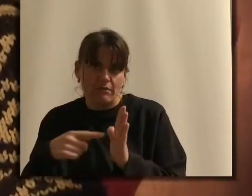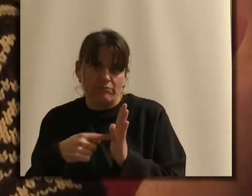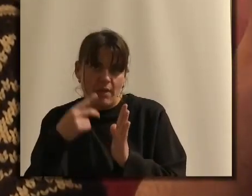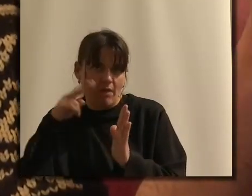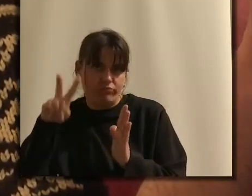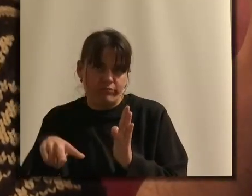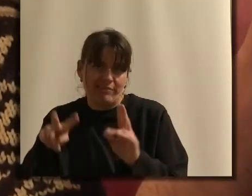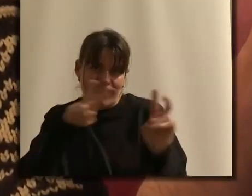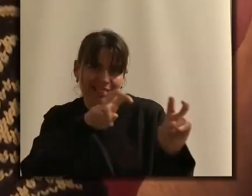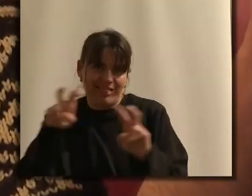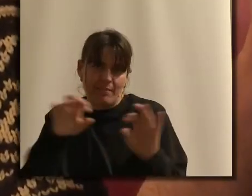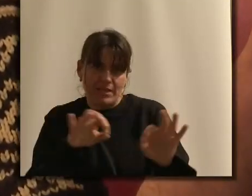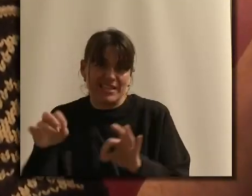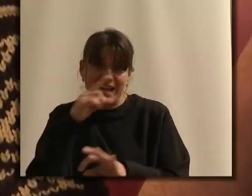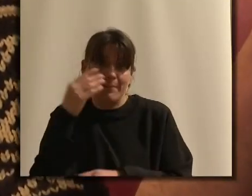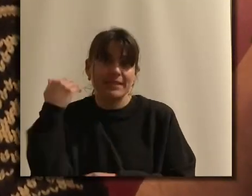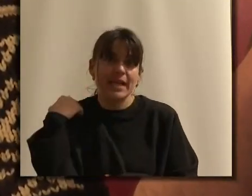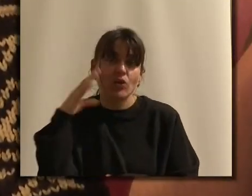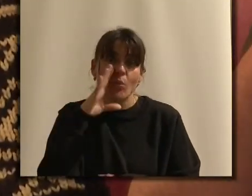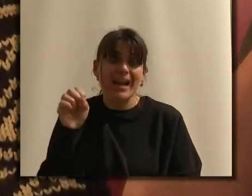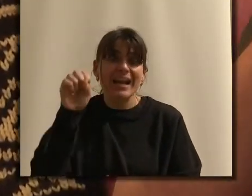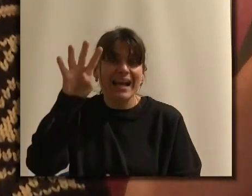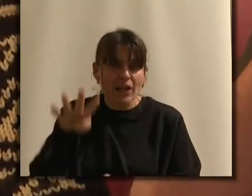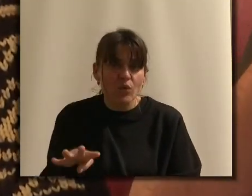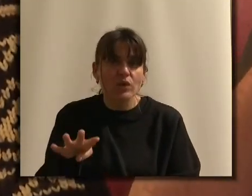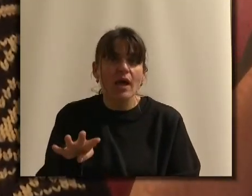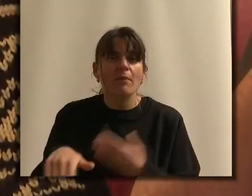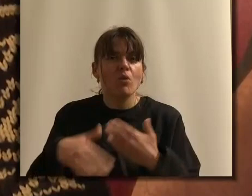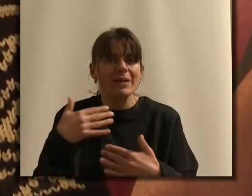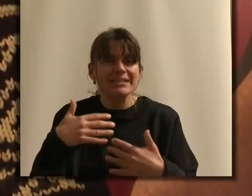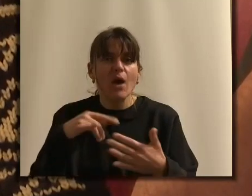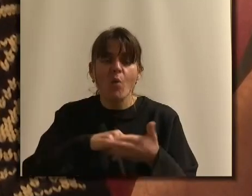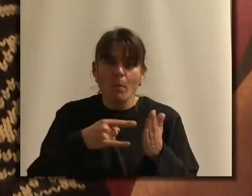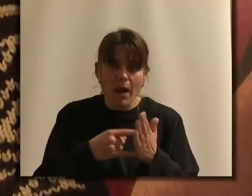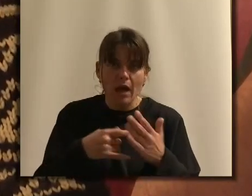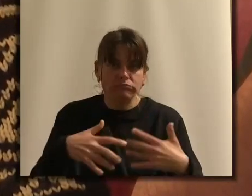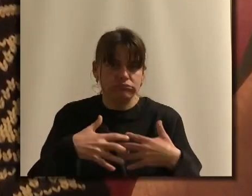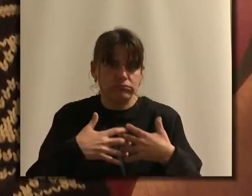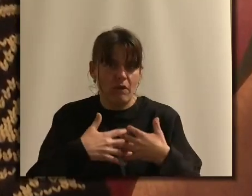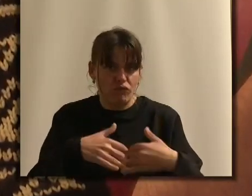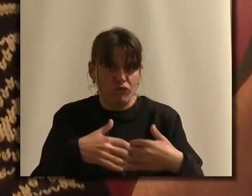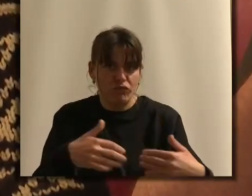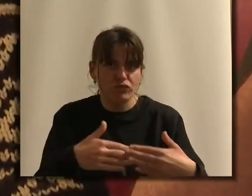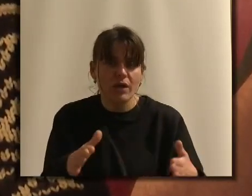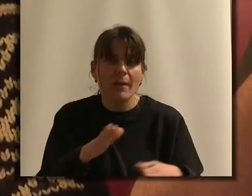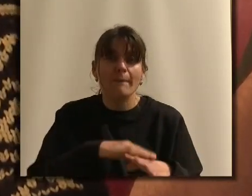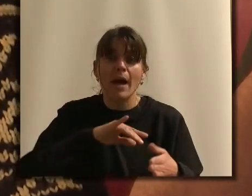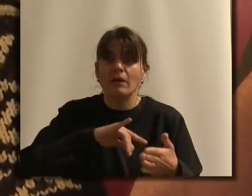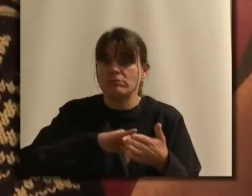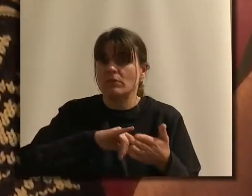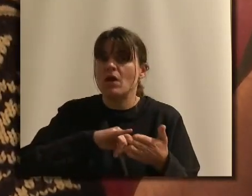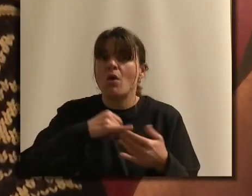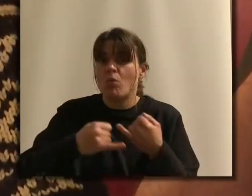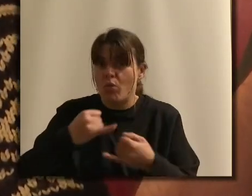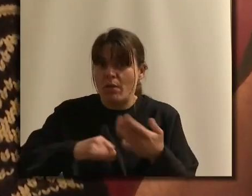sobre aquestes qüestions. L'any passat, el Govern de Catalunya va posar en funcionament un pla de xoc per donar solució a aquesta problemàtica